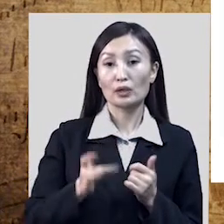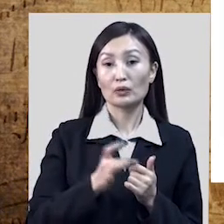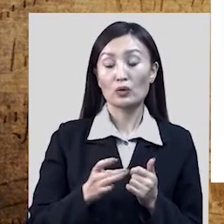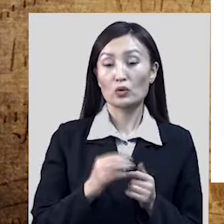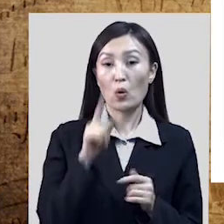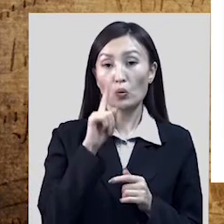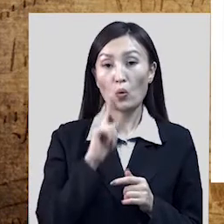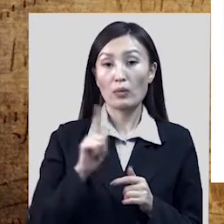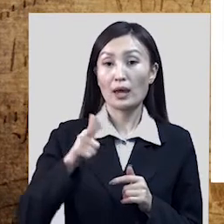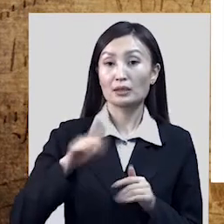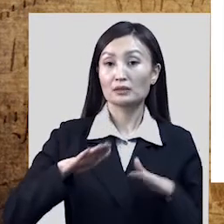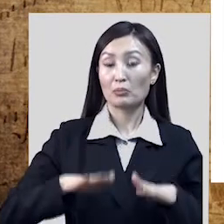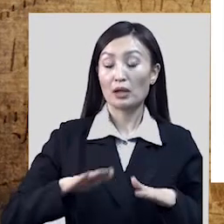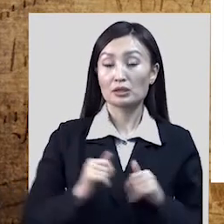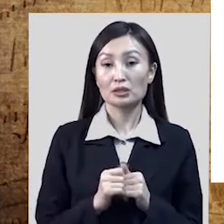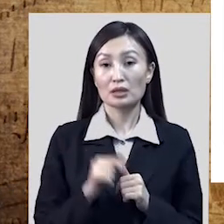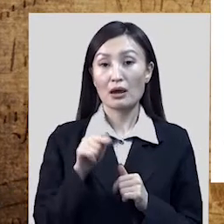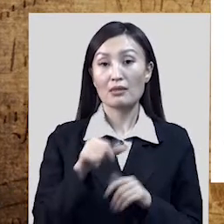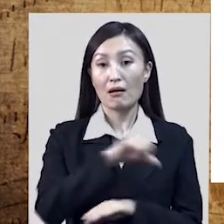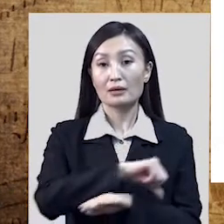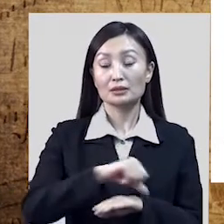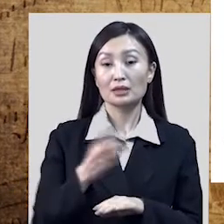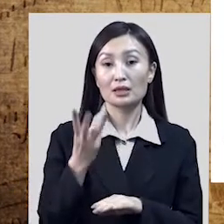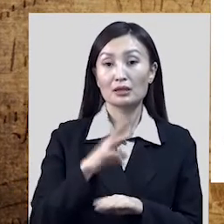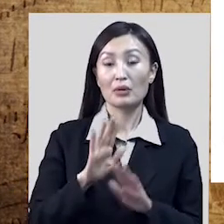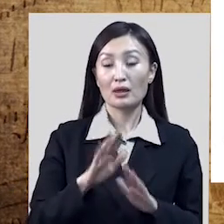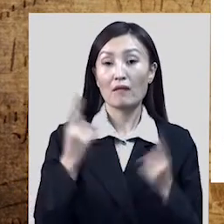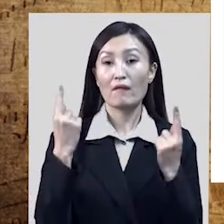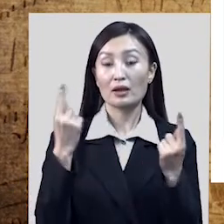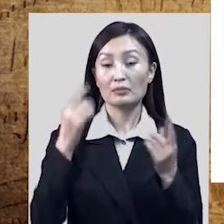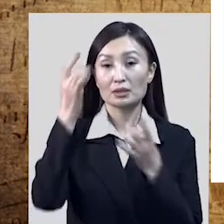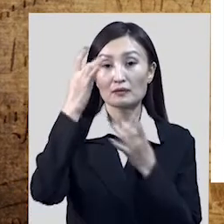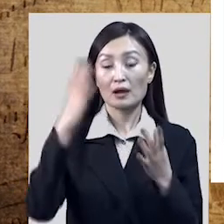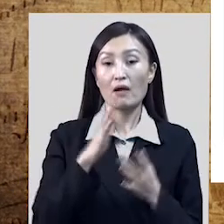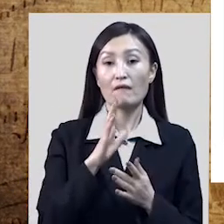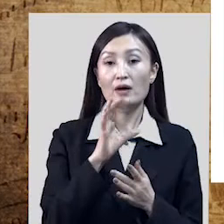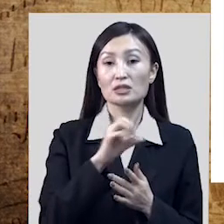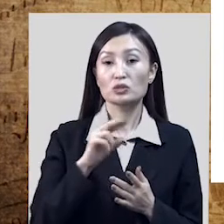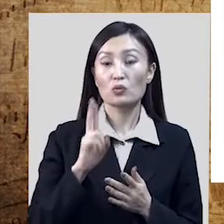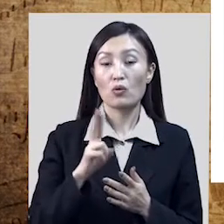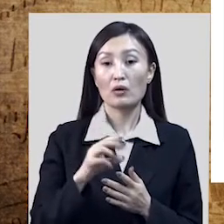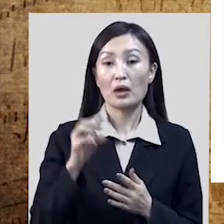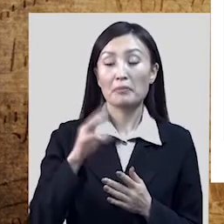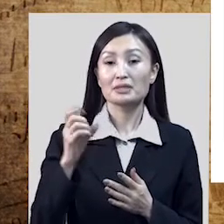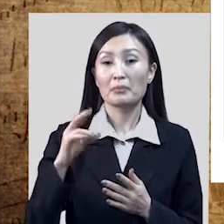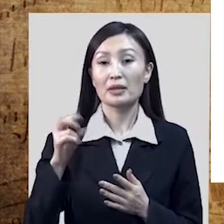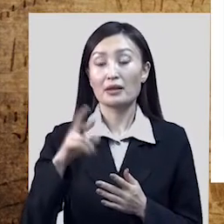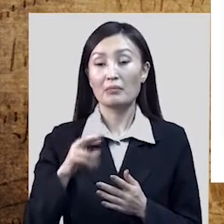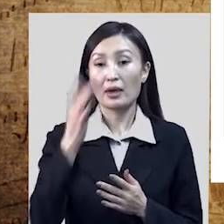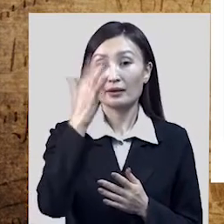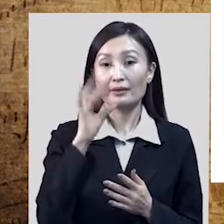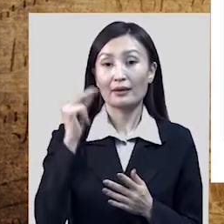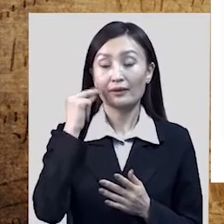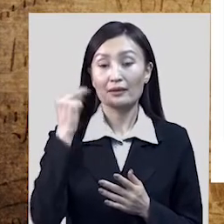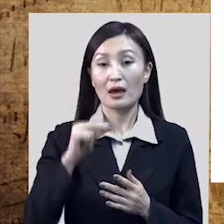удобное географическое положение она граничит с тремя такими великими цивилизациями востока как месопотамии индия и китай